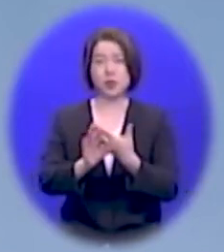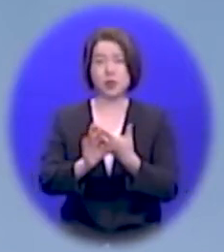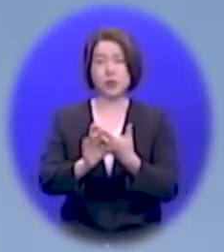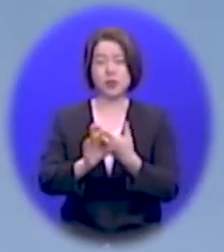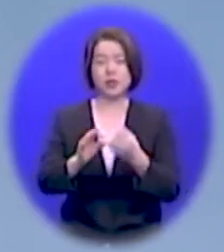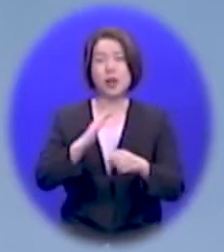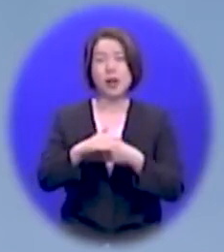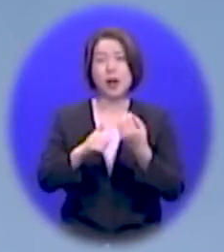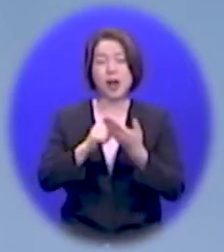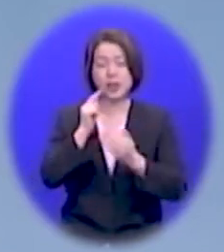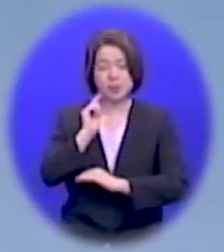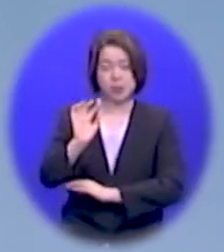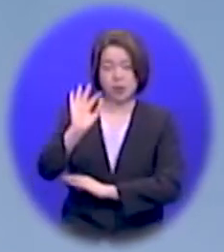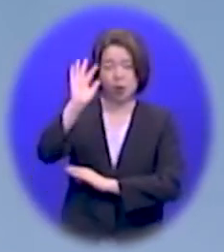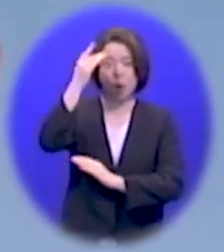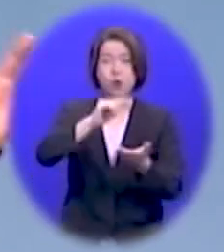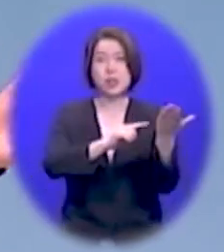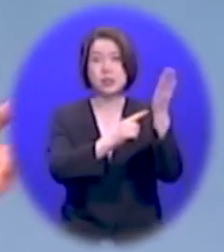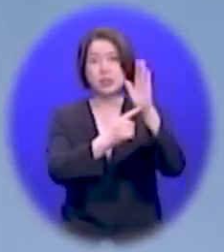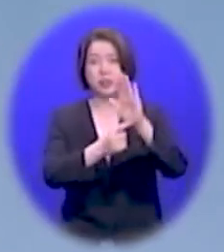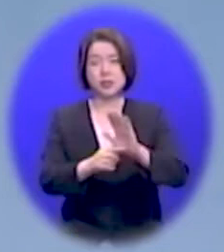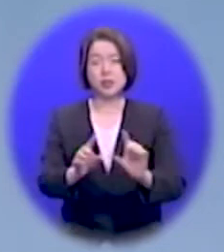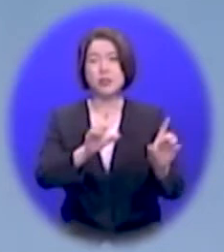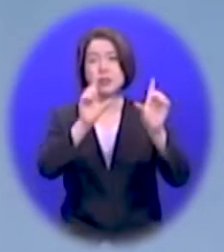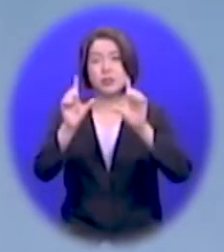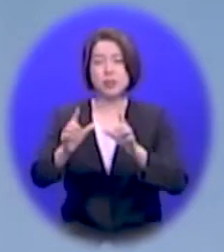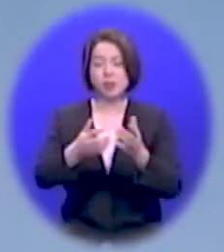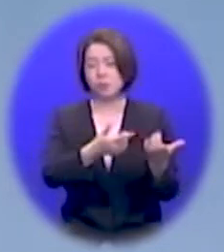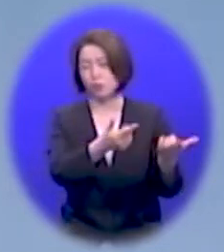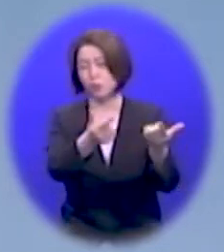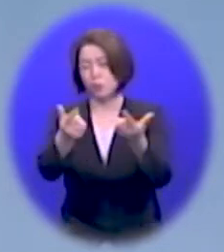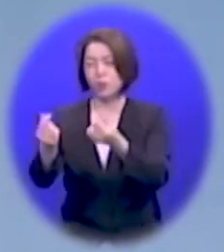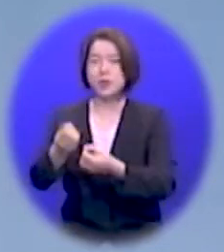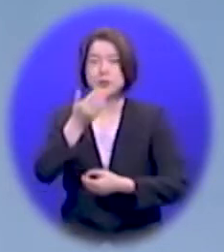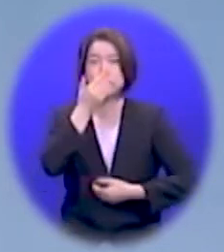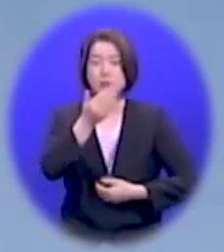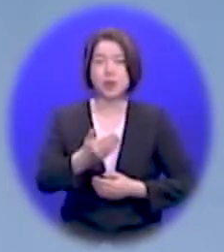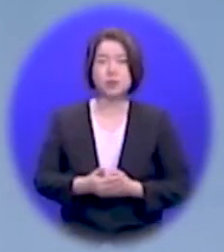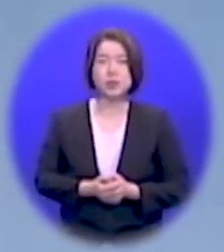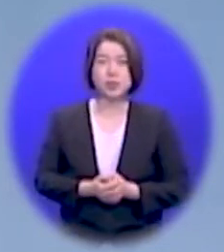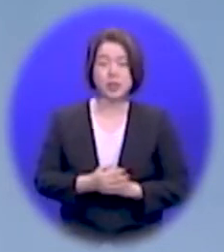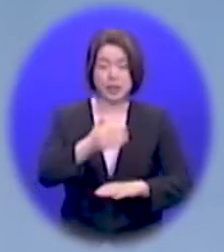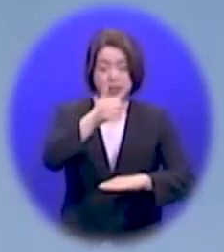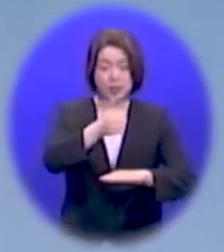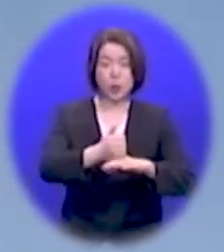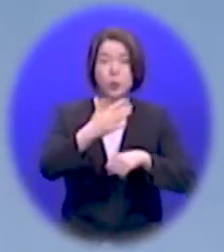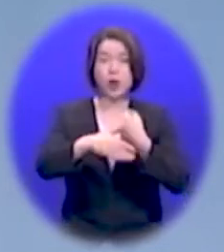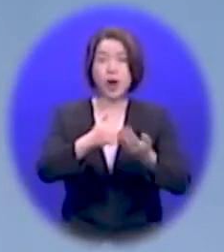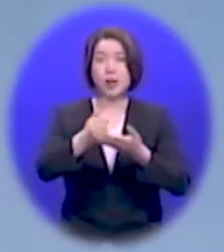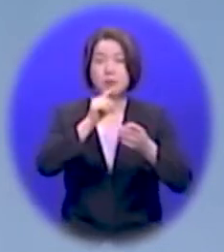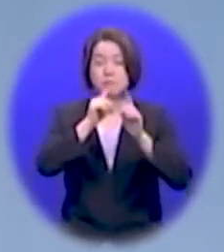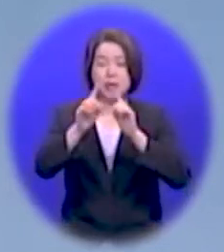하나님의 영광을 드러내는 삶을 누구나 다 살게 됩니다 결국은 하나님의 말씀대로 살지 못했기 때문에